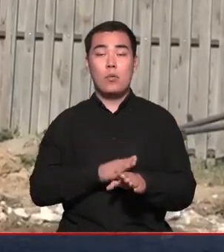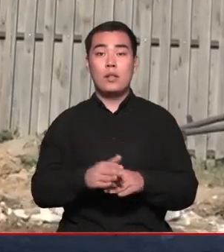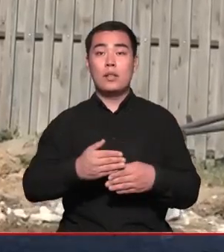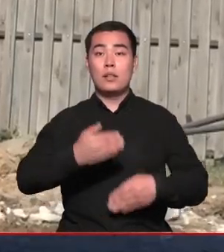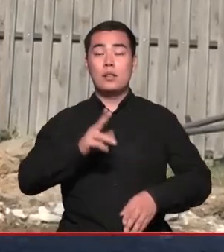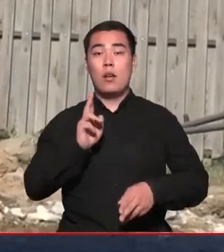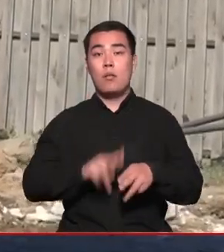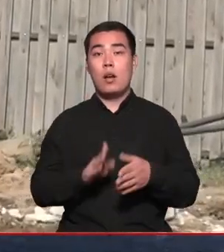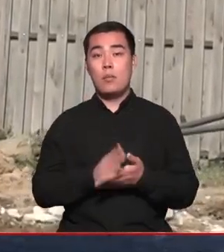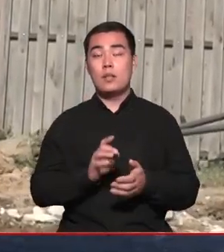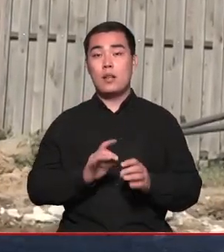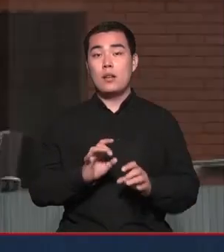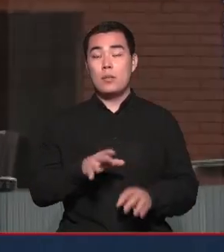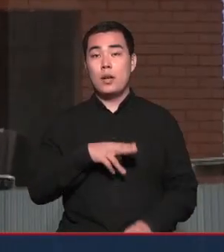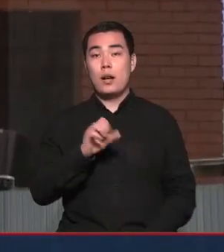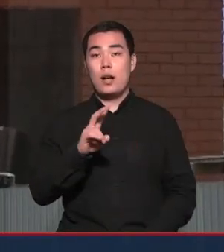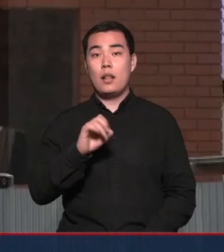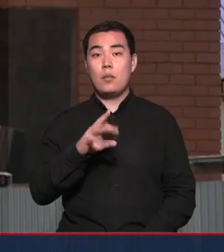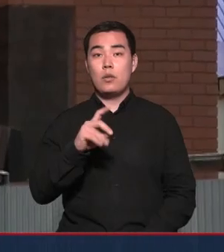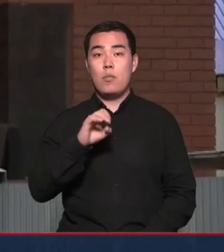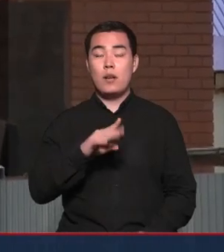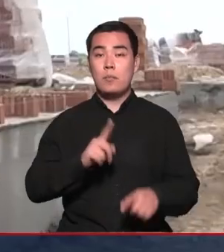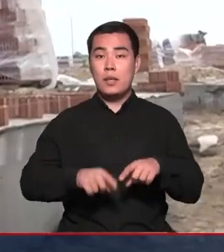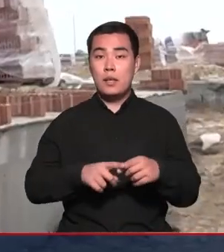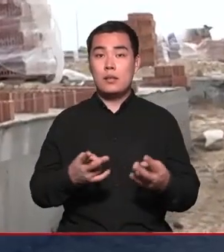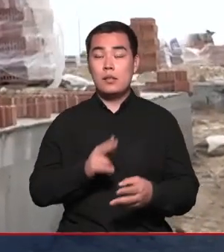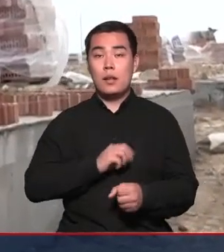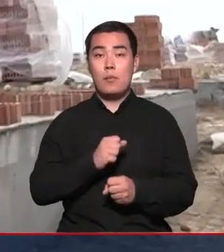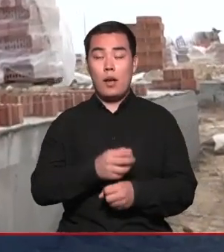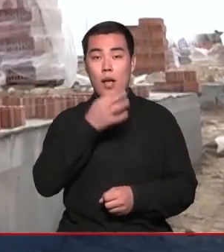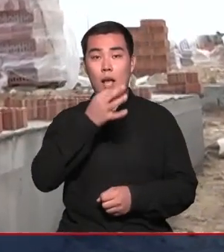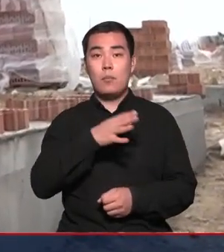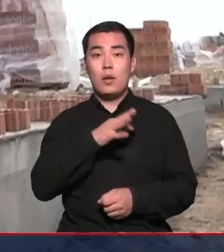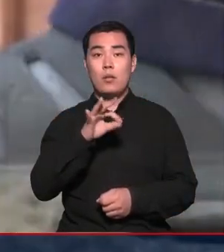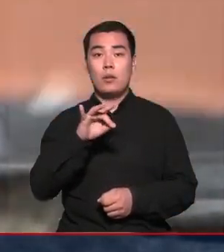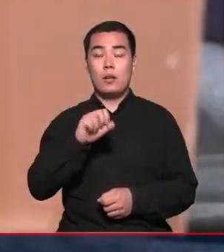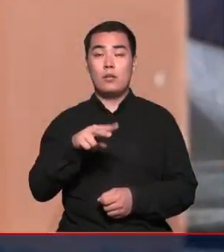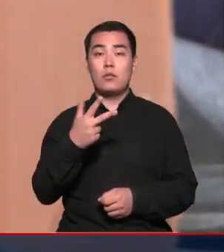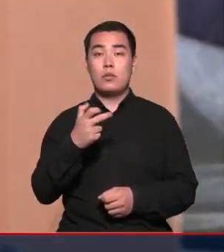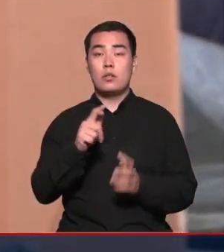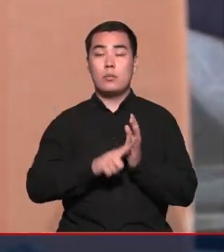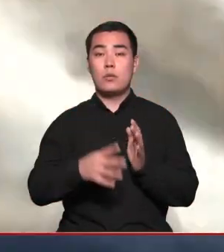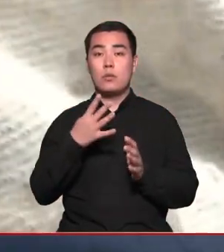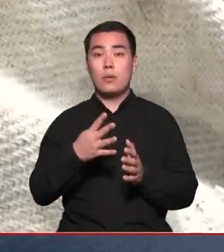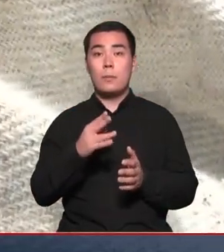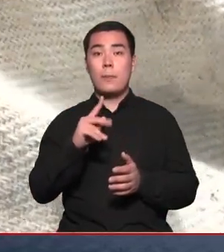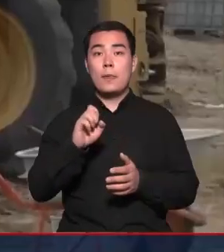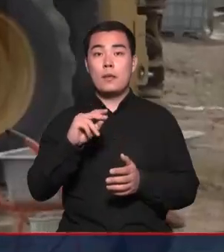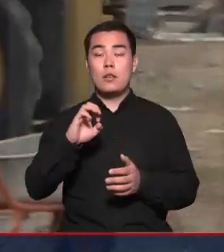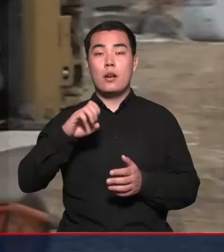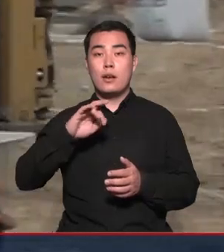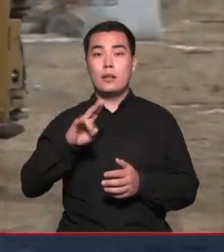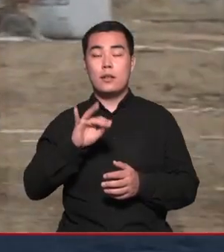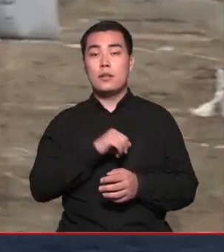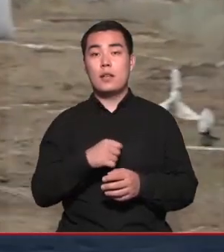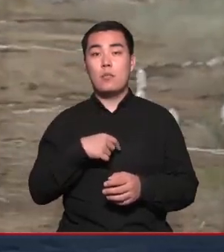деп отыр. Қанат Бозымбаев ширақ қимылдауды шегелеп тапсырды. Ал Оралда 374 үй салынып жатыр. Зачаган, Деркөлгенттер мен Жұлдыз